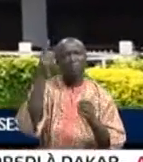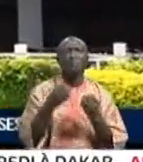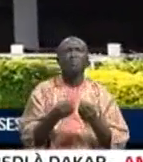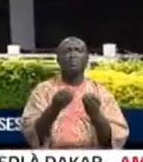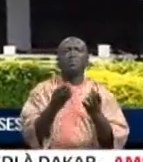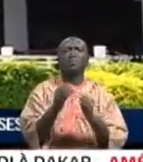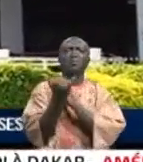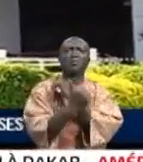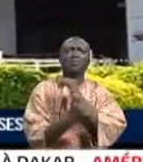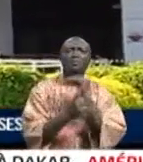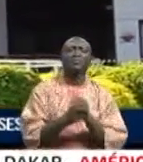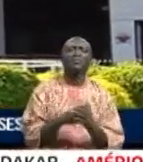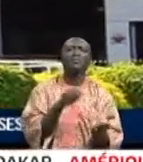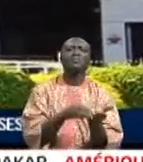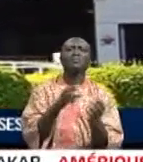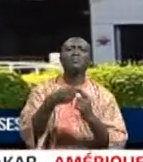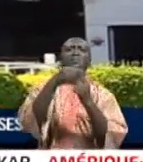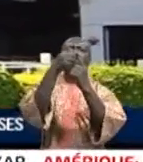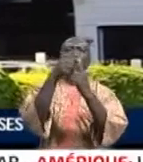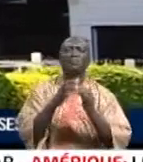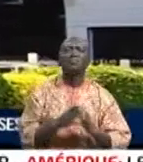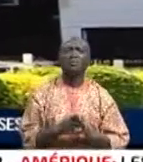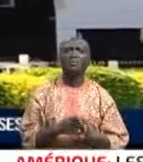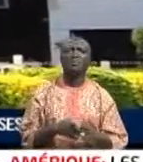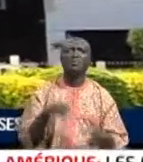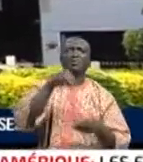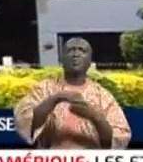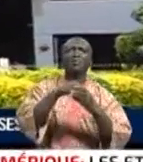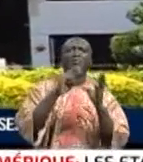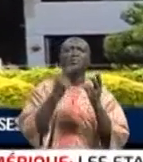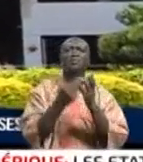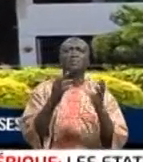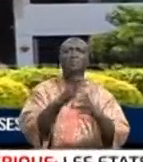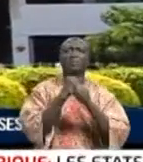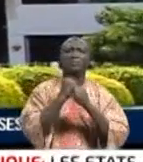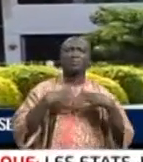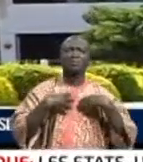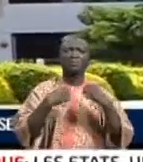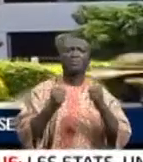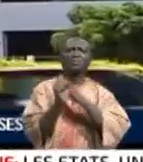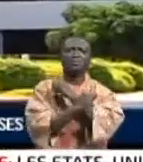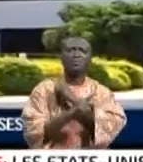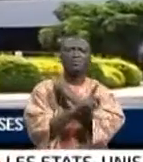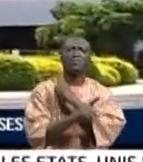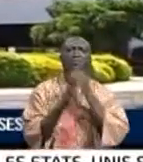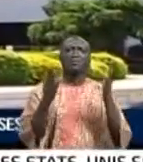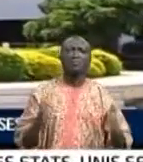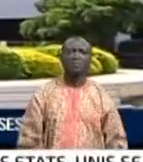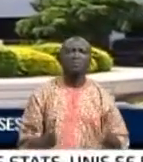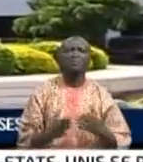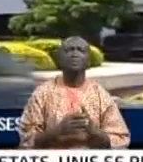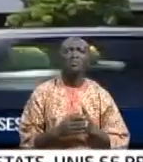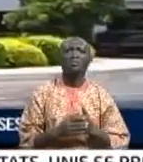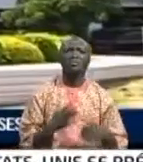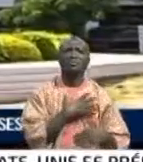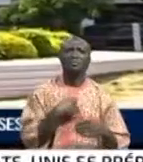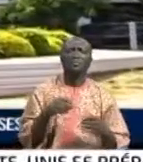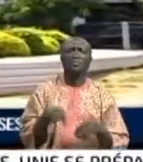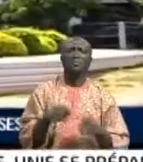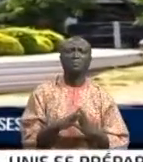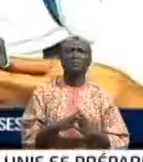des médecins spécialistes qui seront dans les raisons pour prendre en charge la santé des Sénégalais et que